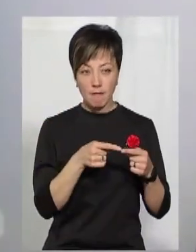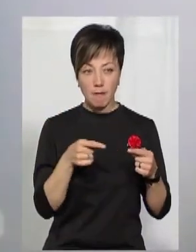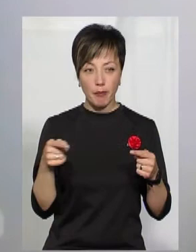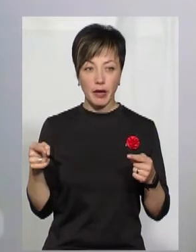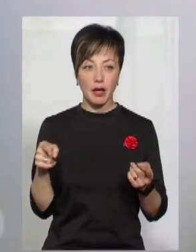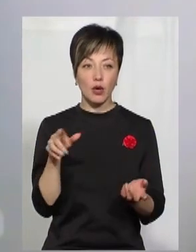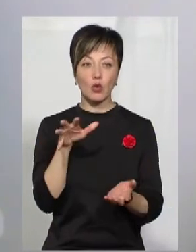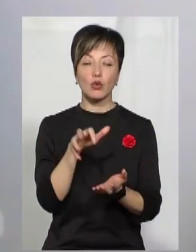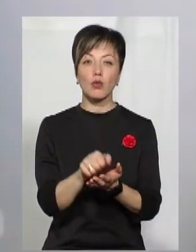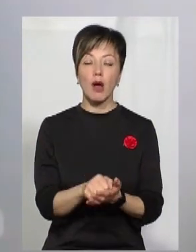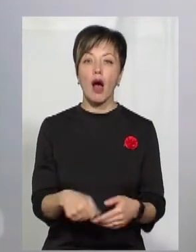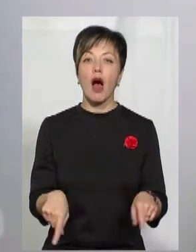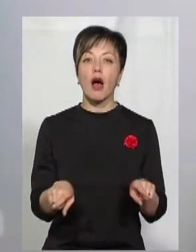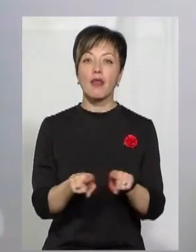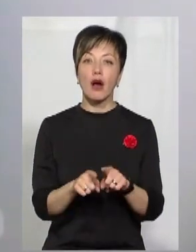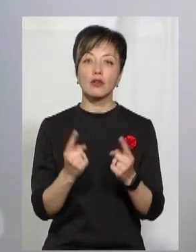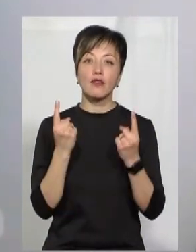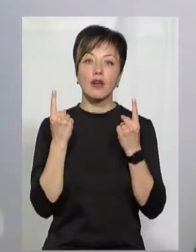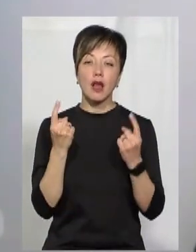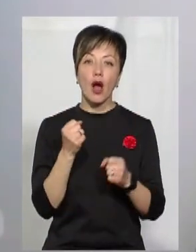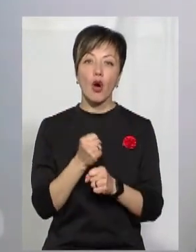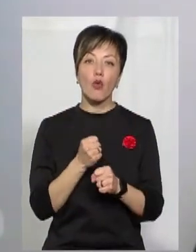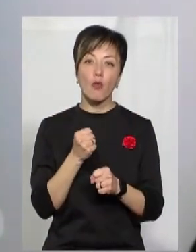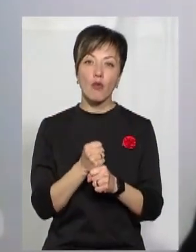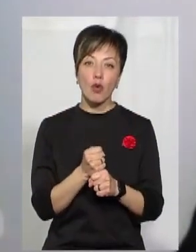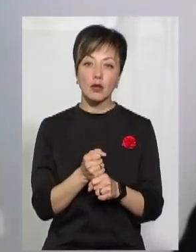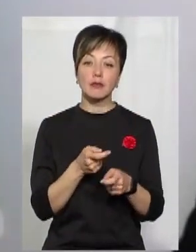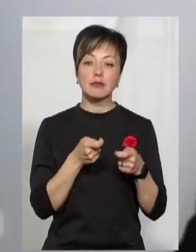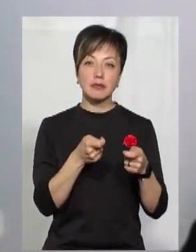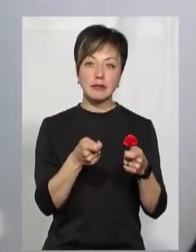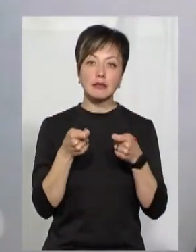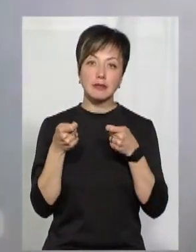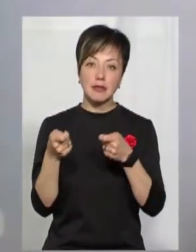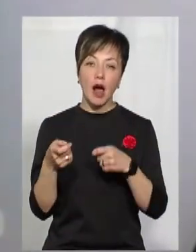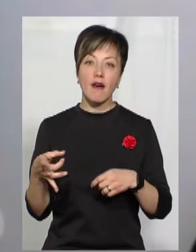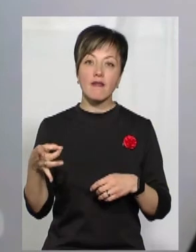була пророблена велика робота. Ми їздили в райони і збирали спогади